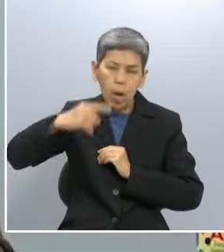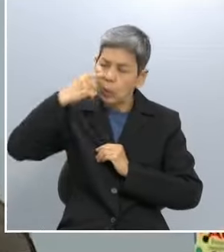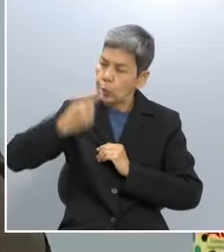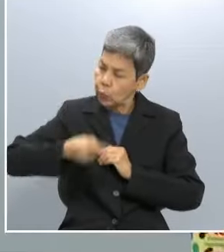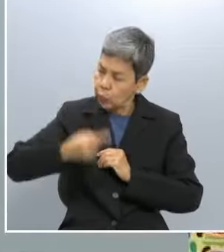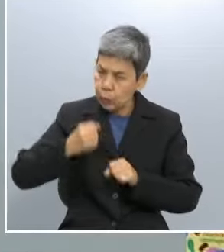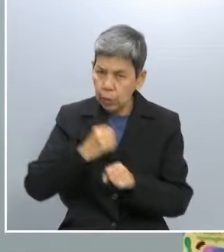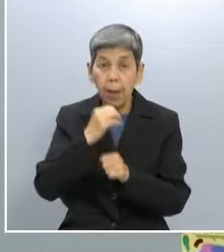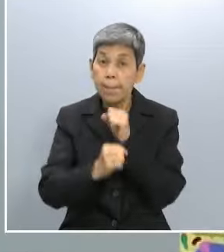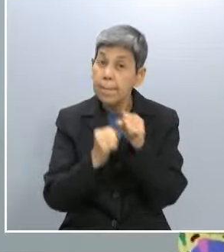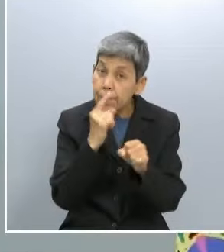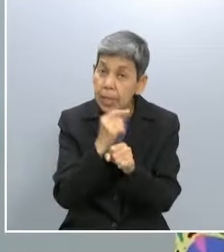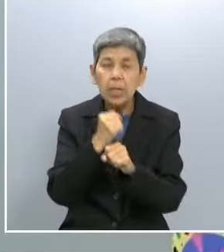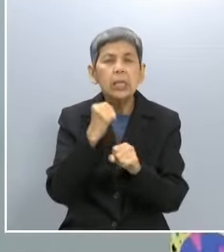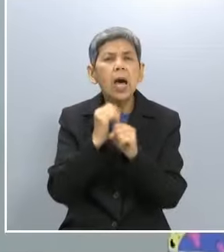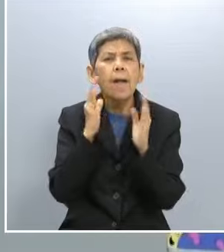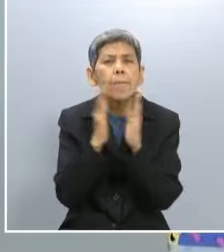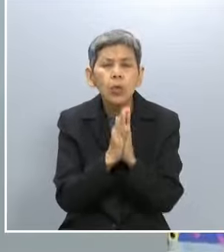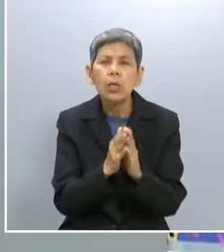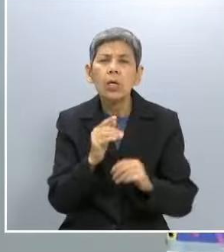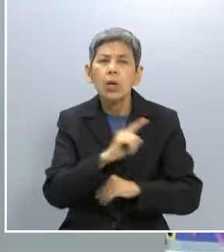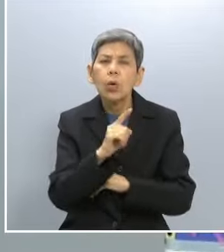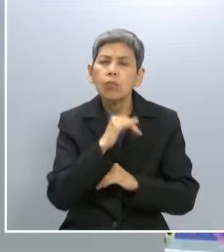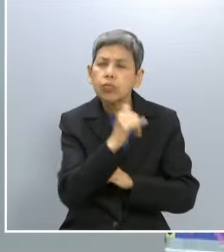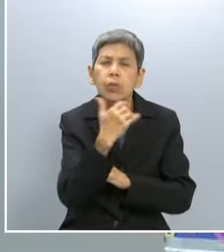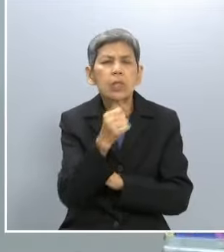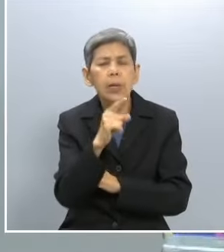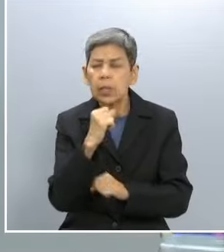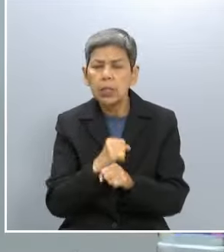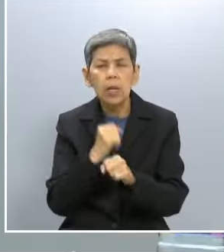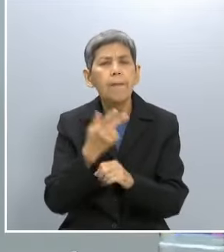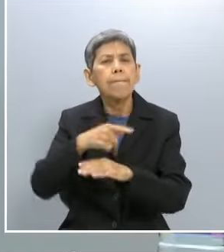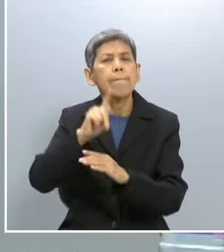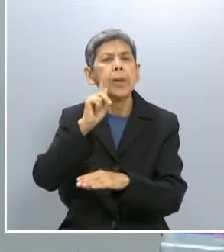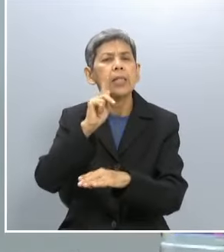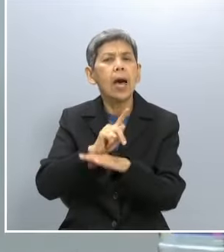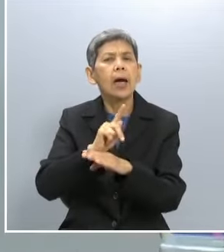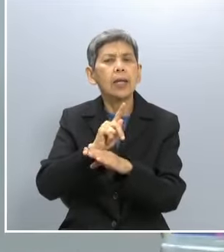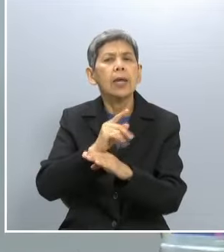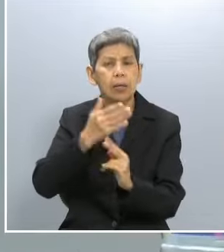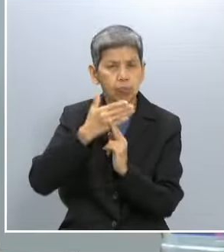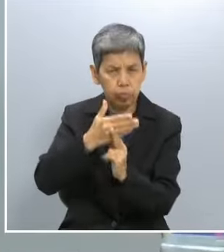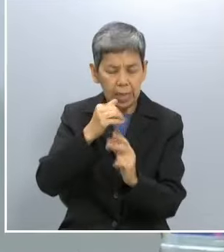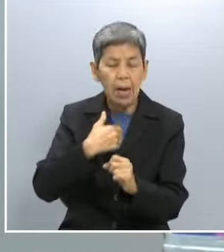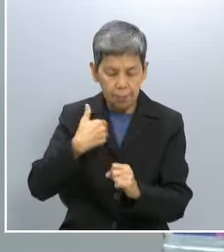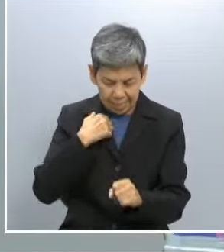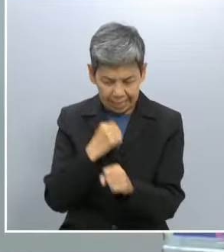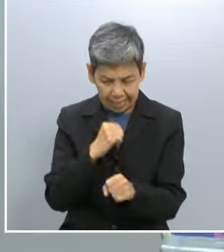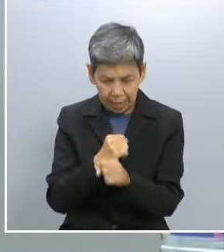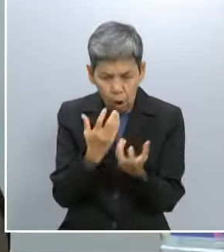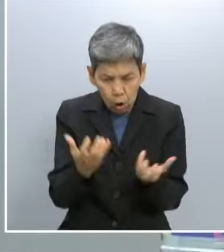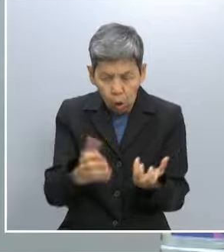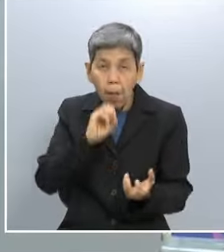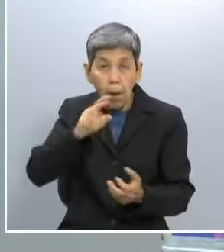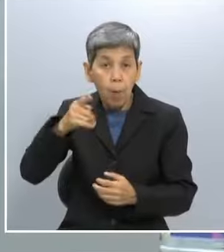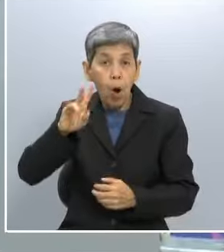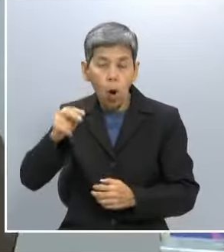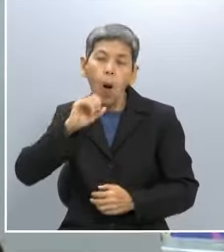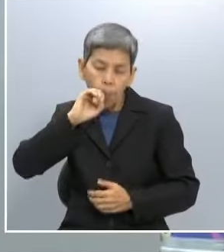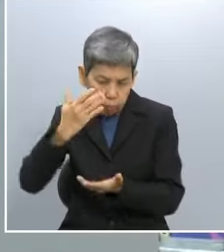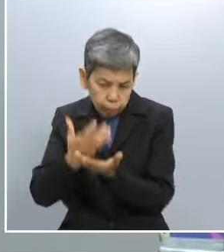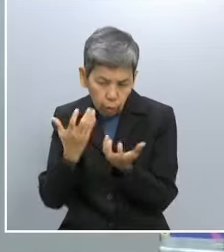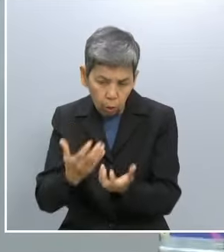ค์แต่ละปีทำบุญแค่11 12วัดเป็นประธานกฐินเท่านั้นก่อนหน้านี้ก็เคยชี้แจงเรื่องทรัพย์สินกับทางปปง.ไปหมดแ